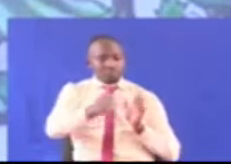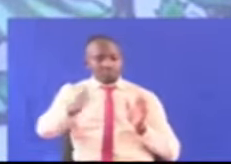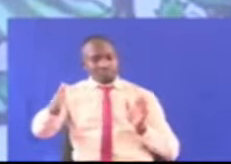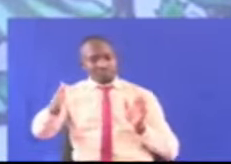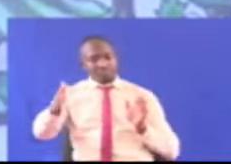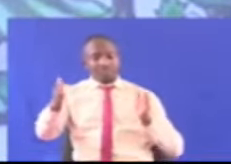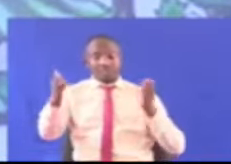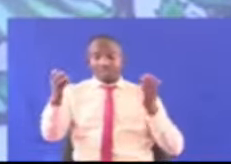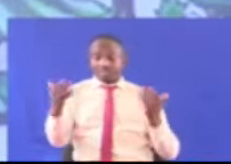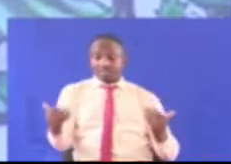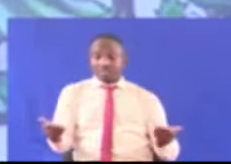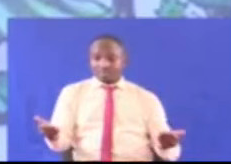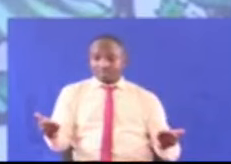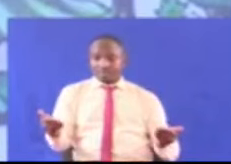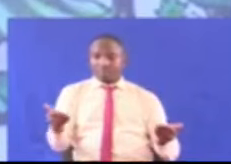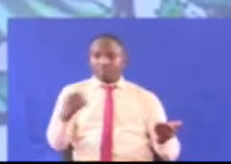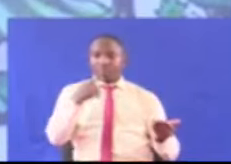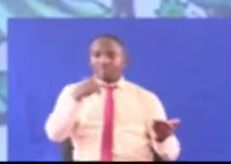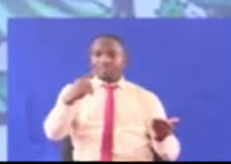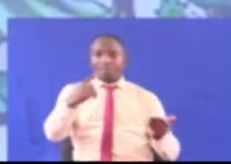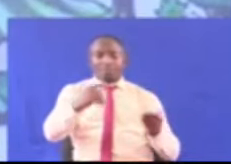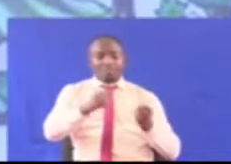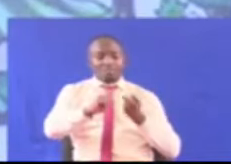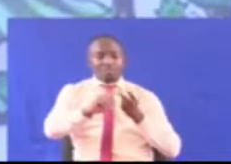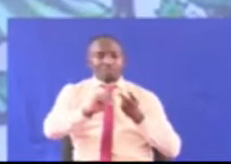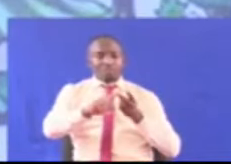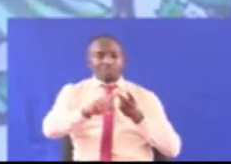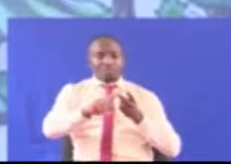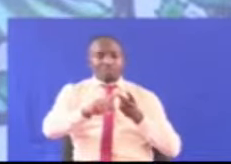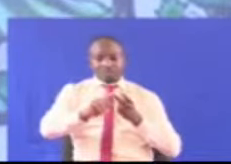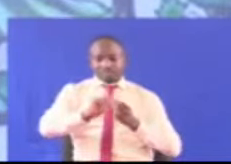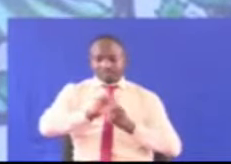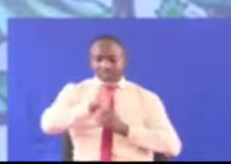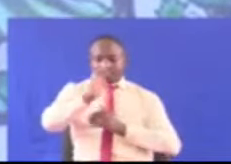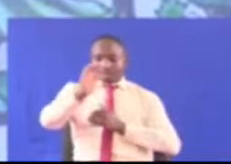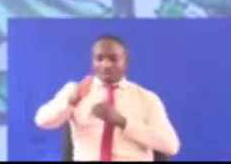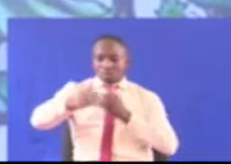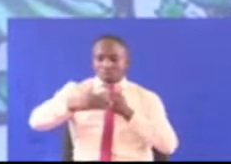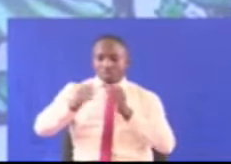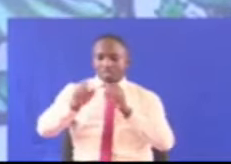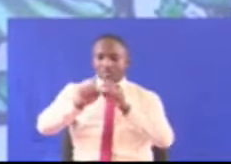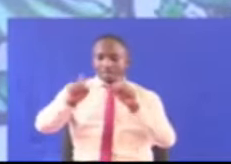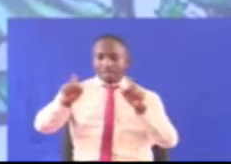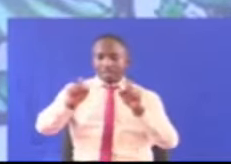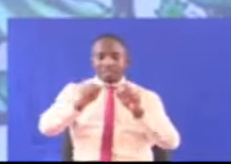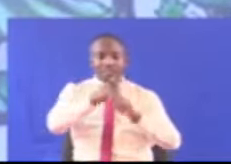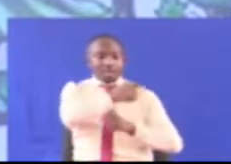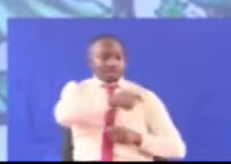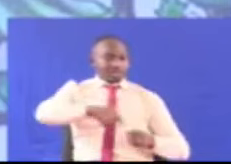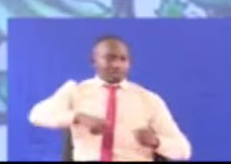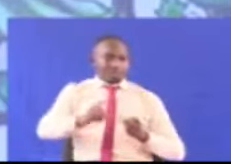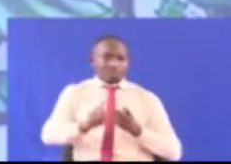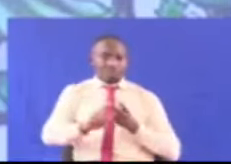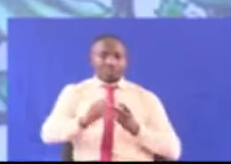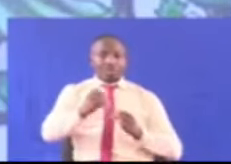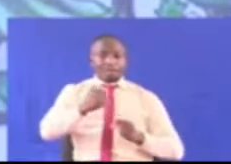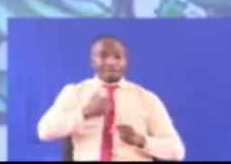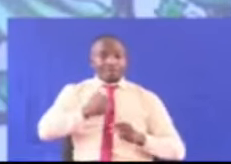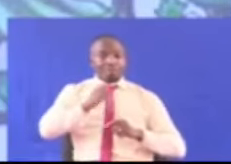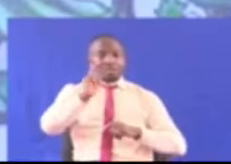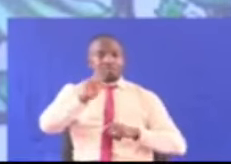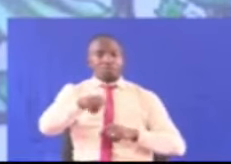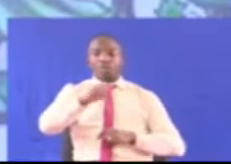Na sasa nilisema nitamrejea mheshimiwa rais. Mimi nimekuwa spika kipindi